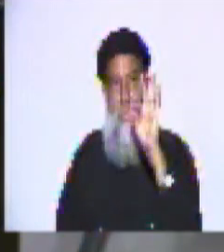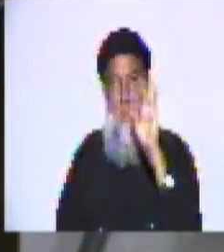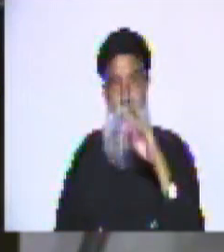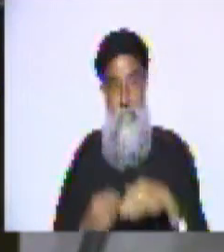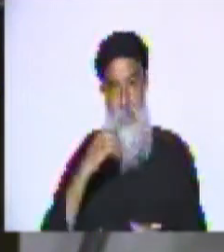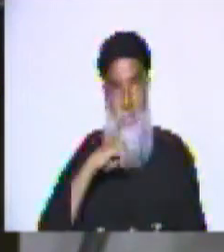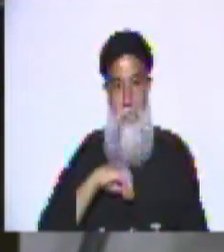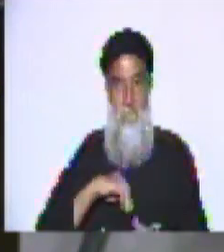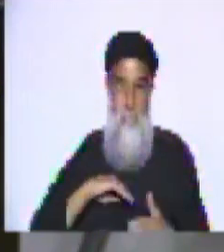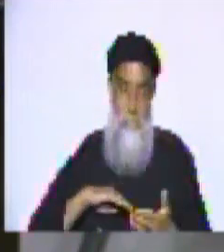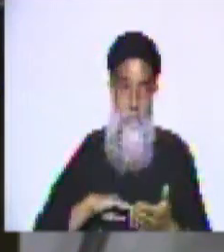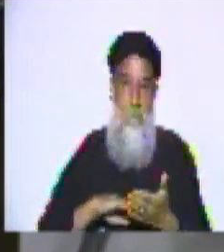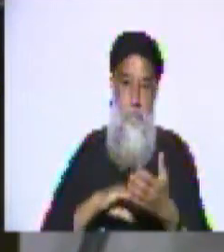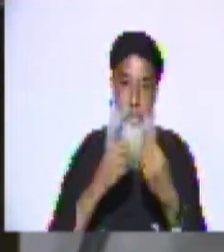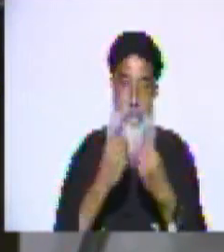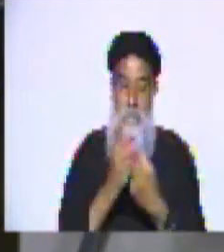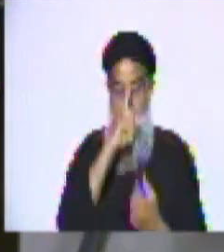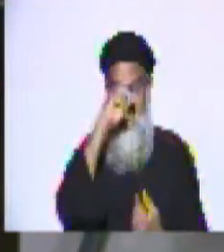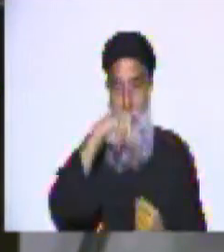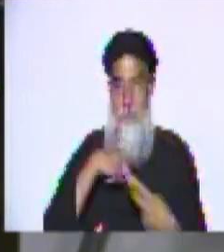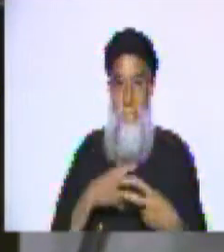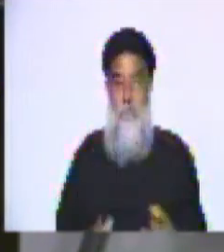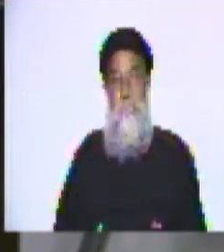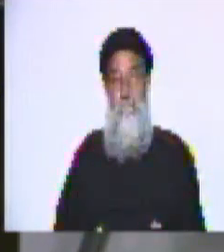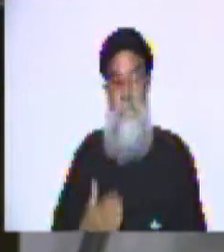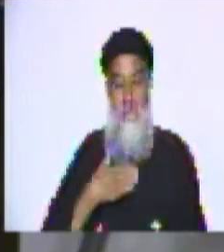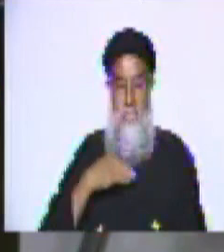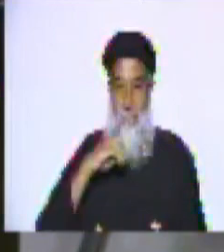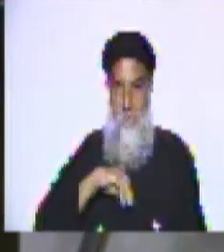بارادتنا، بمعنى ان احنا